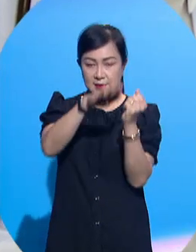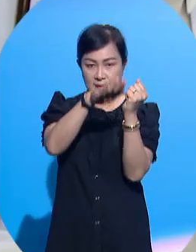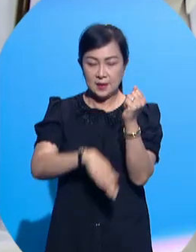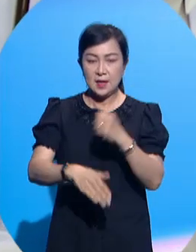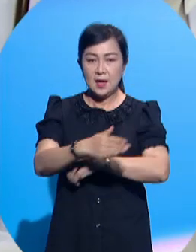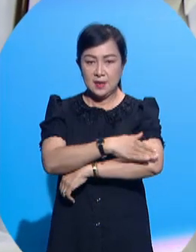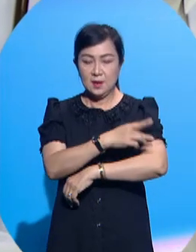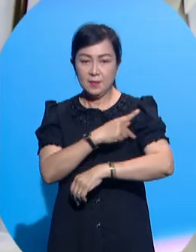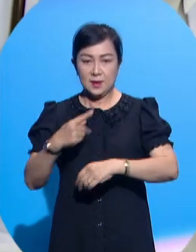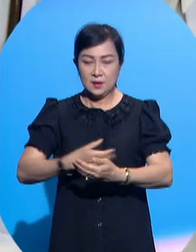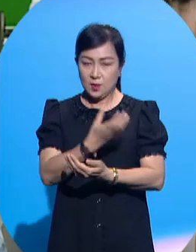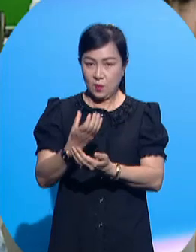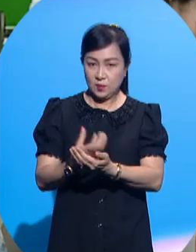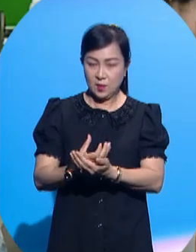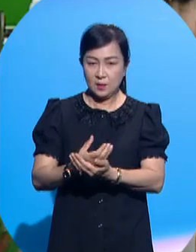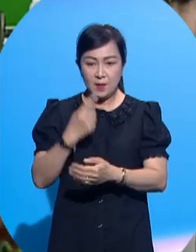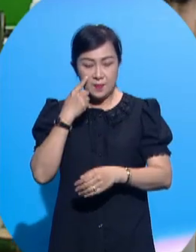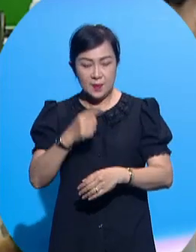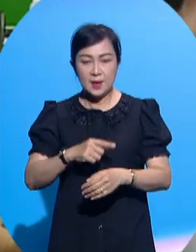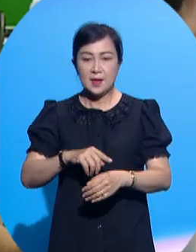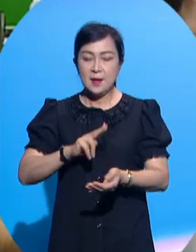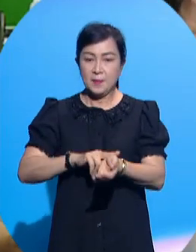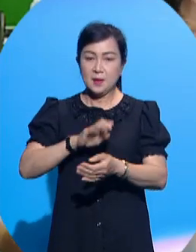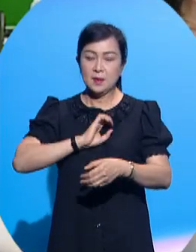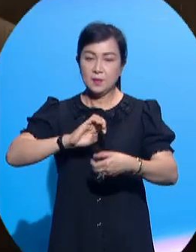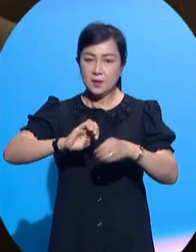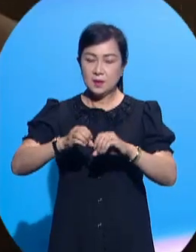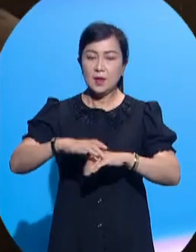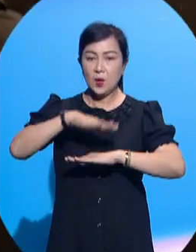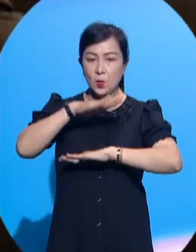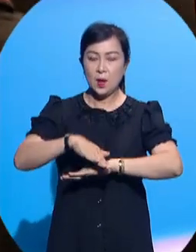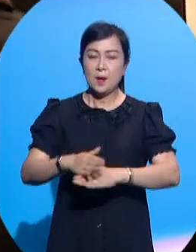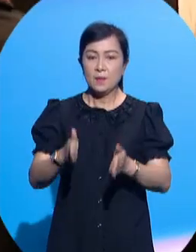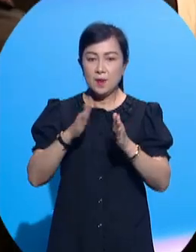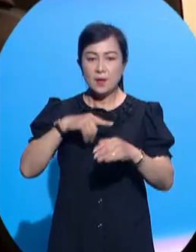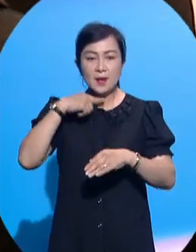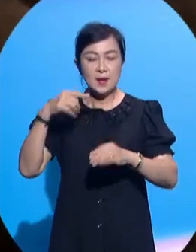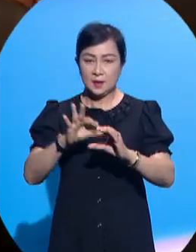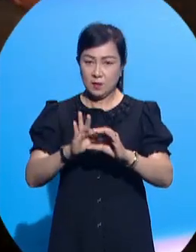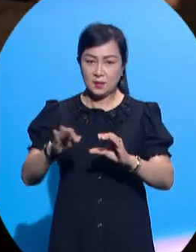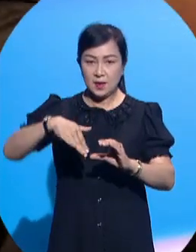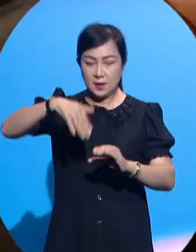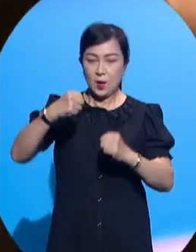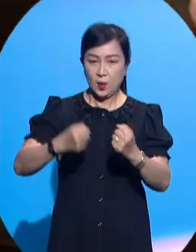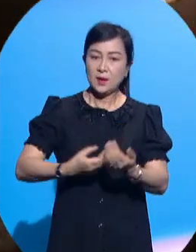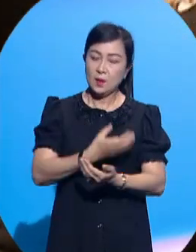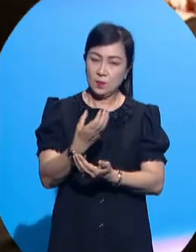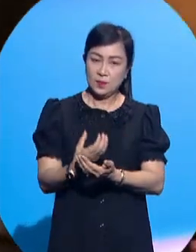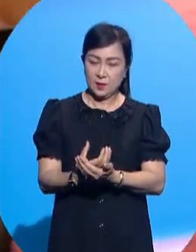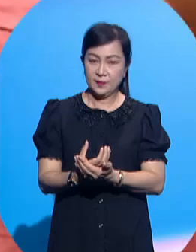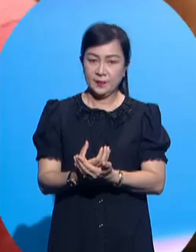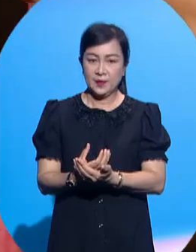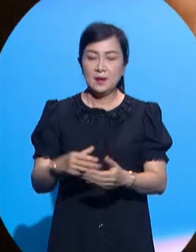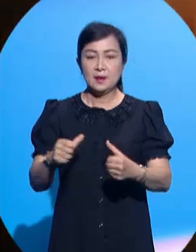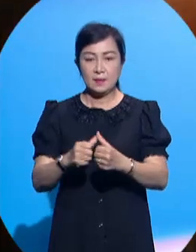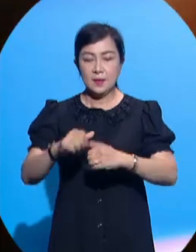hàng cũng như là cộng đồng tầm soát và phát hiện HP sớm và chữa trị. Đây là một phần trong cái cam kết của công ty về việc nâng cao sức khỏe cộng đồng, đồng thời là